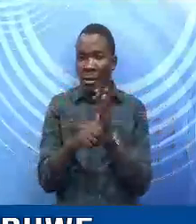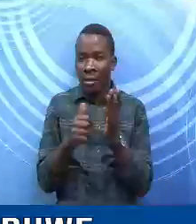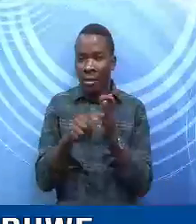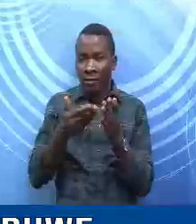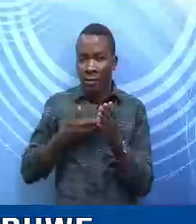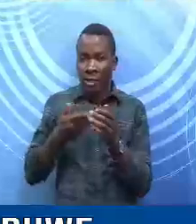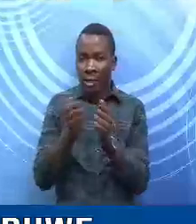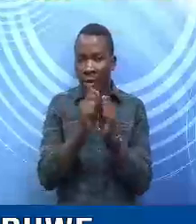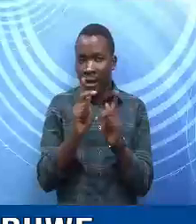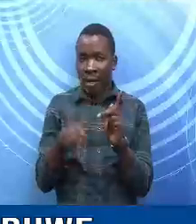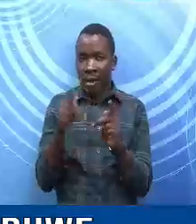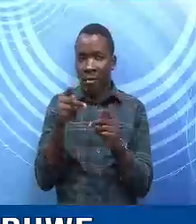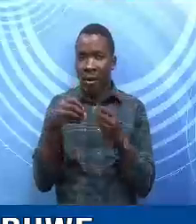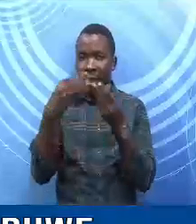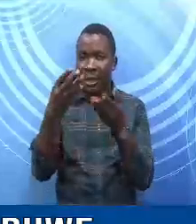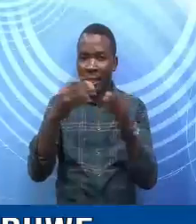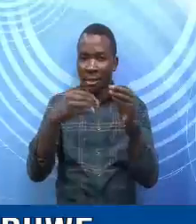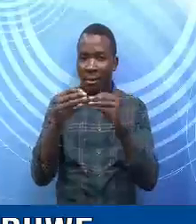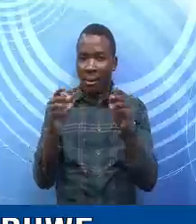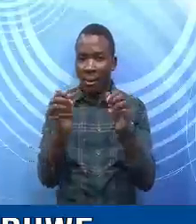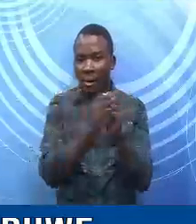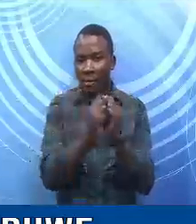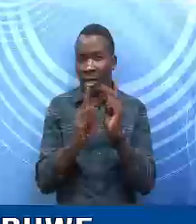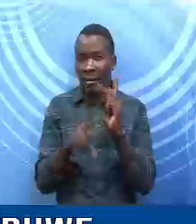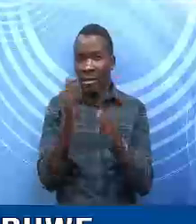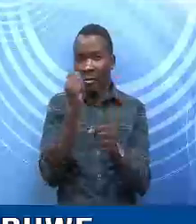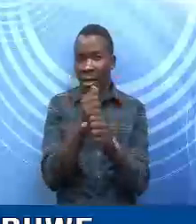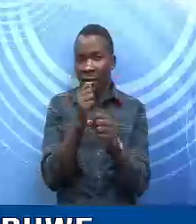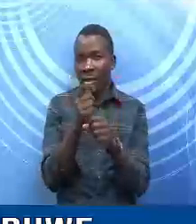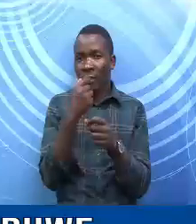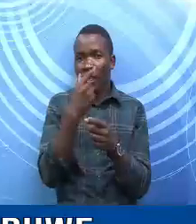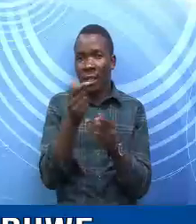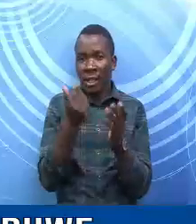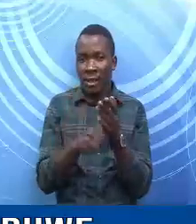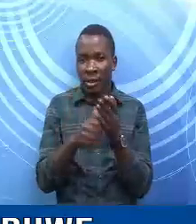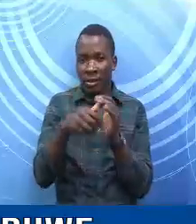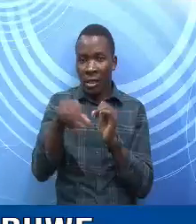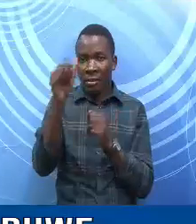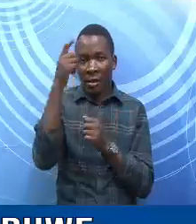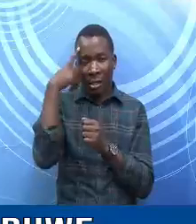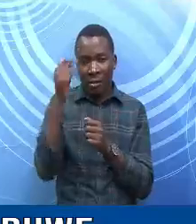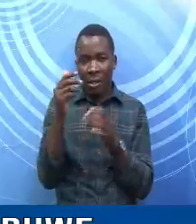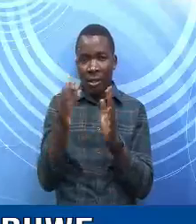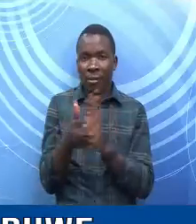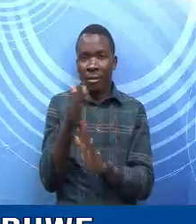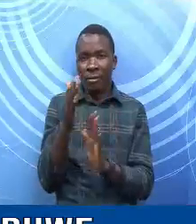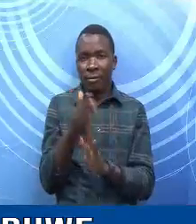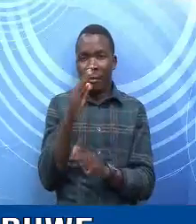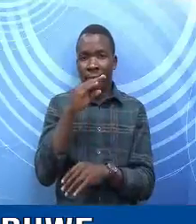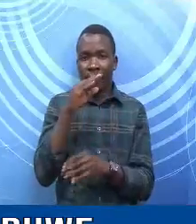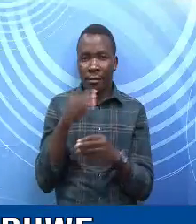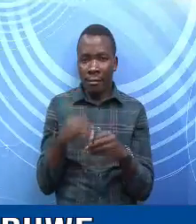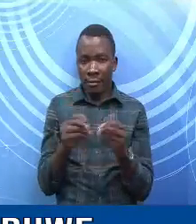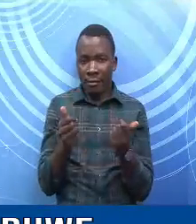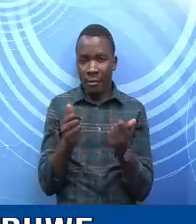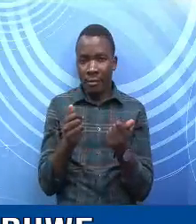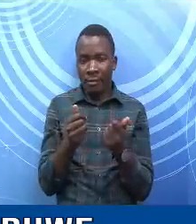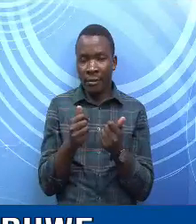bahakoze, ngo kubera yuko ikibazo cyabo kizwi kandi kirimo kwihutishwa mu kugikemura. Iyo baje mu ibikoresho tuvugana